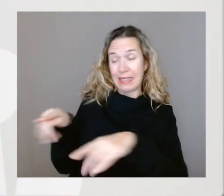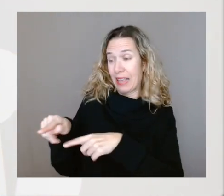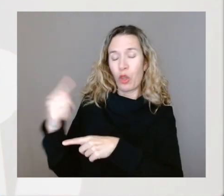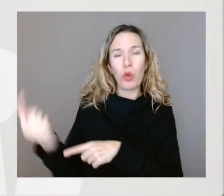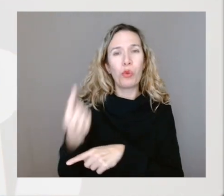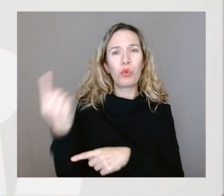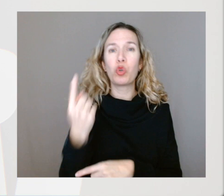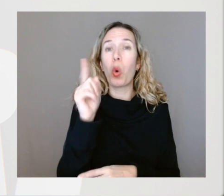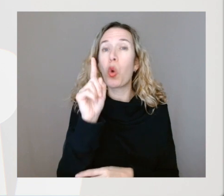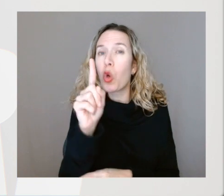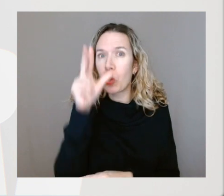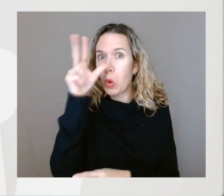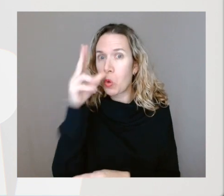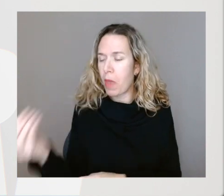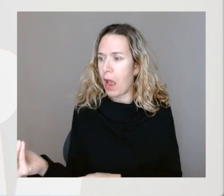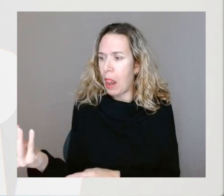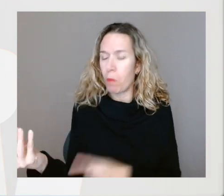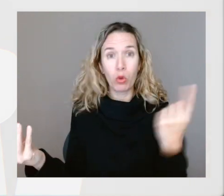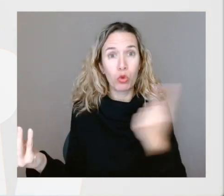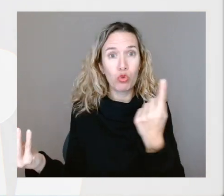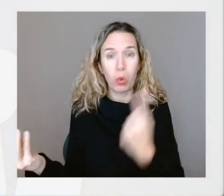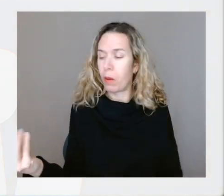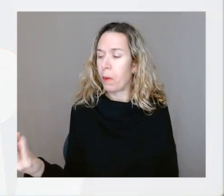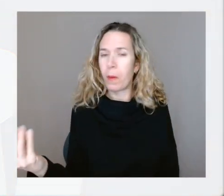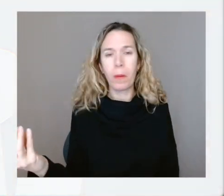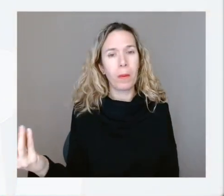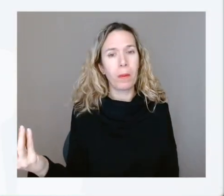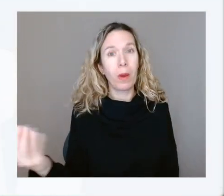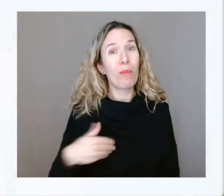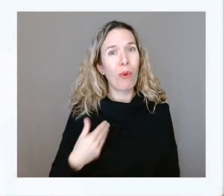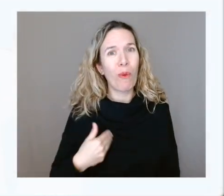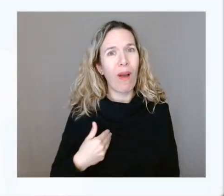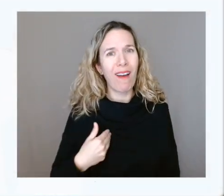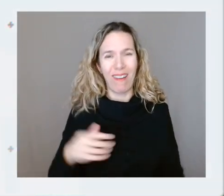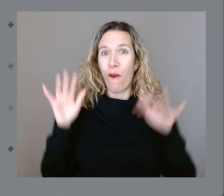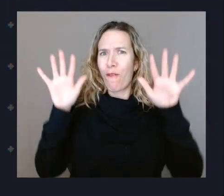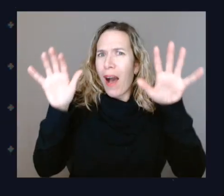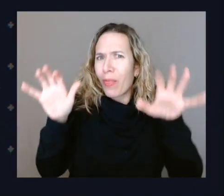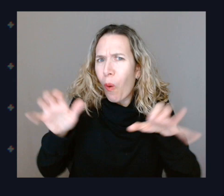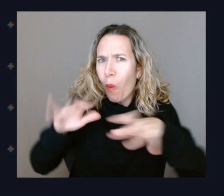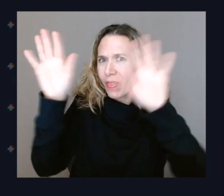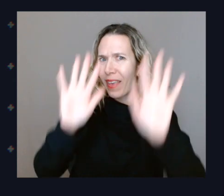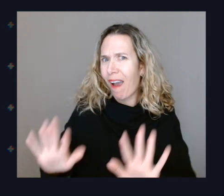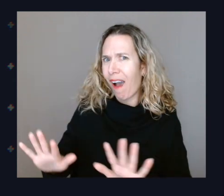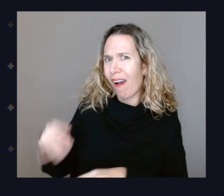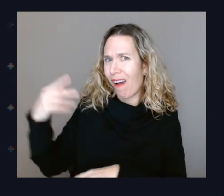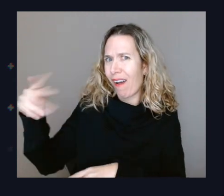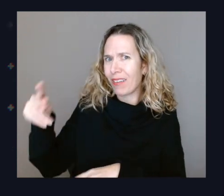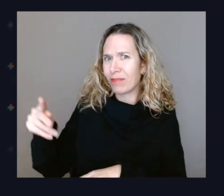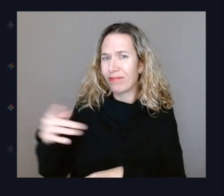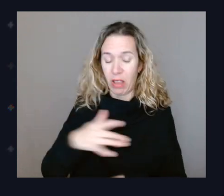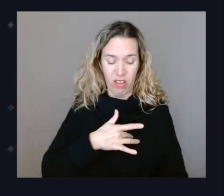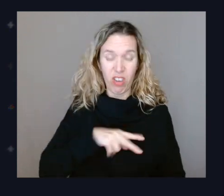laisse une seule lumière allumée, comme un lampion. C'est pour les fantômes du théâtre. C'est là qu'il est,